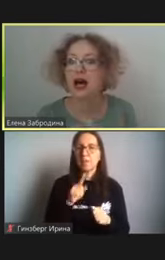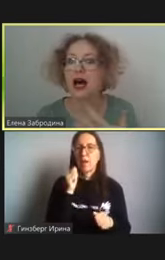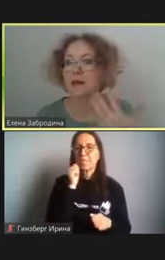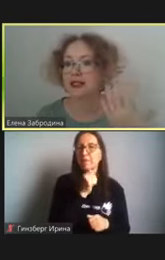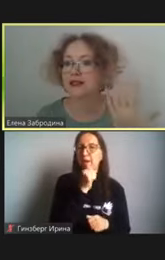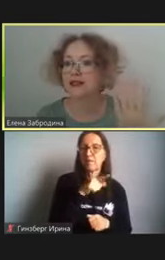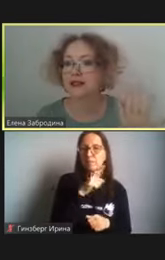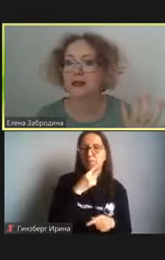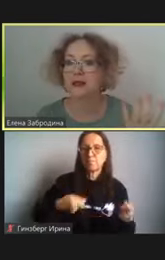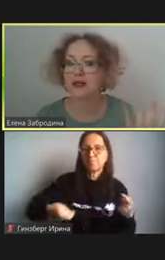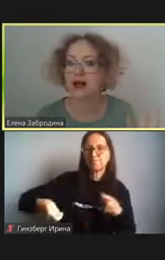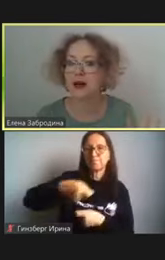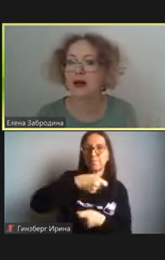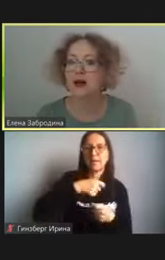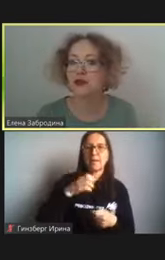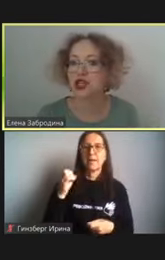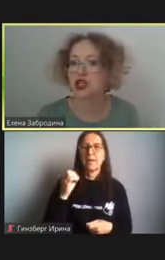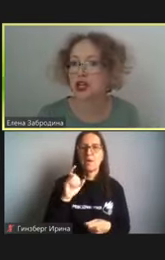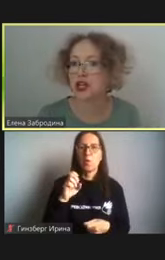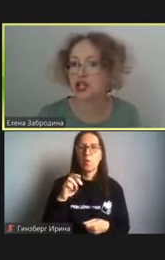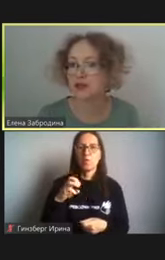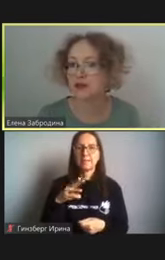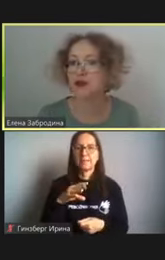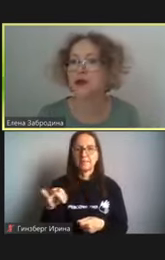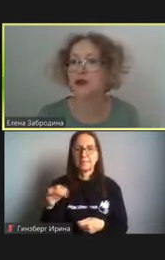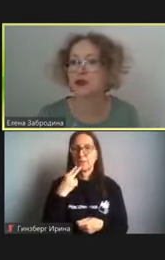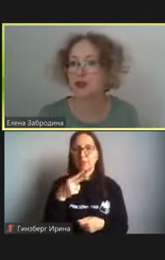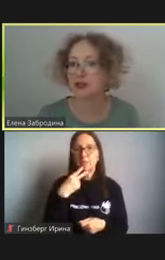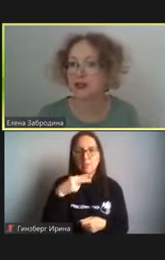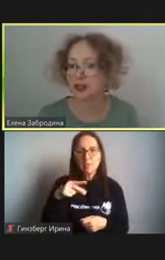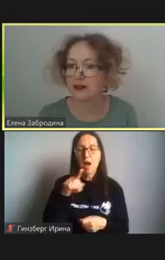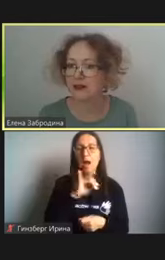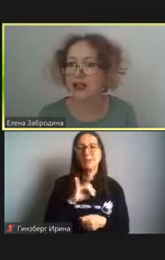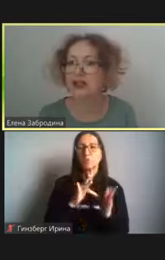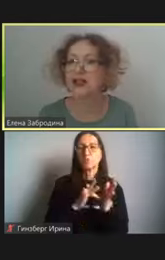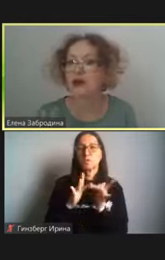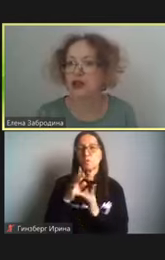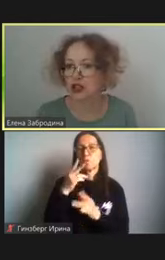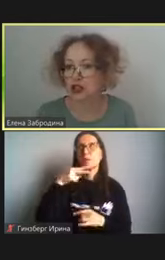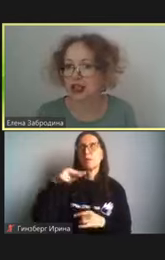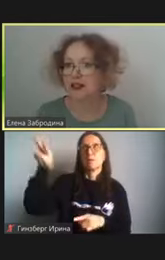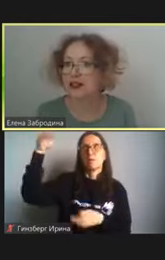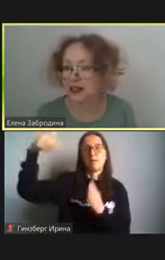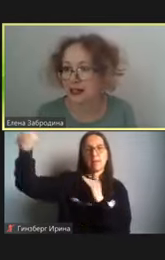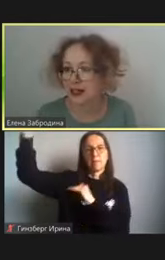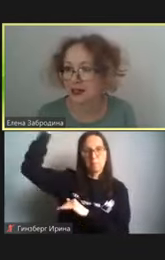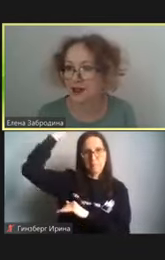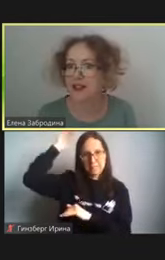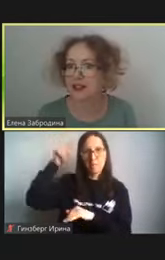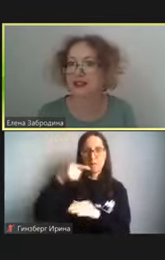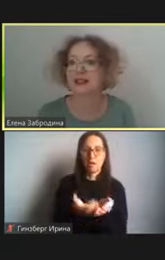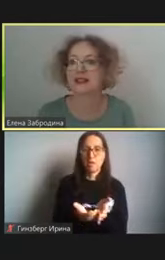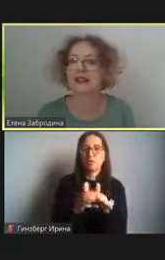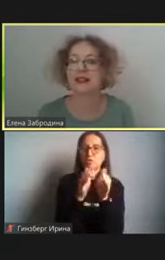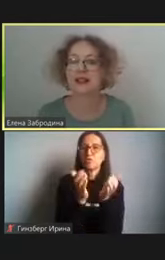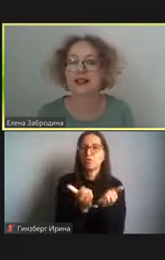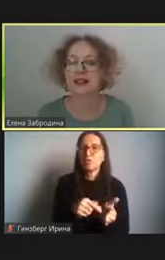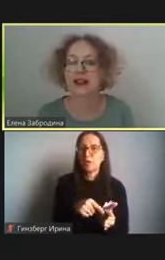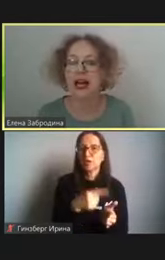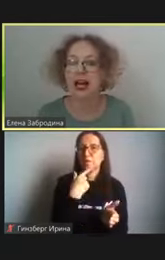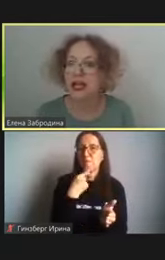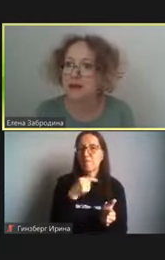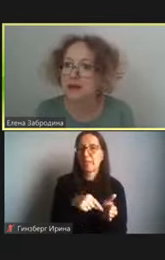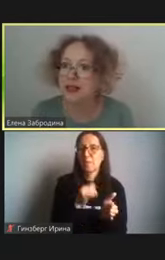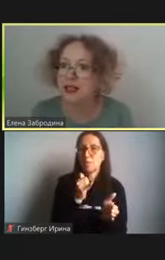Христос обратился к небесам. Вот чаша с вином, которую он благословляет, учреждает главное таинство христианской